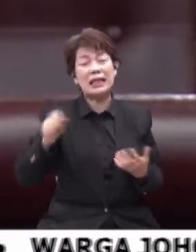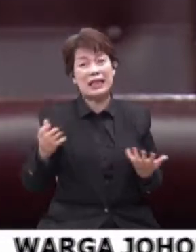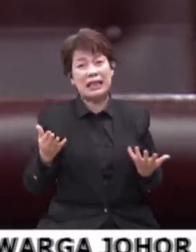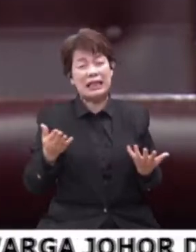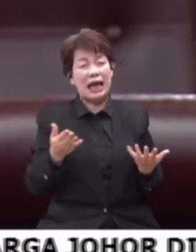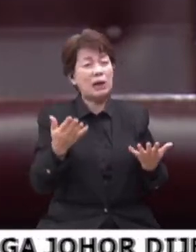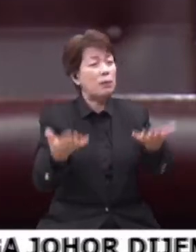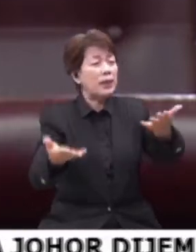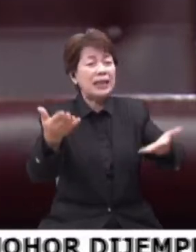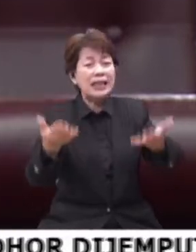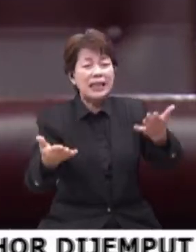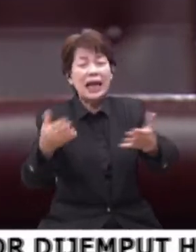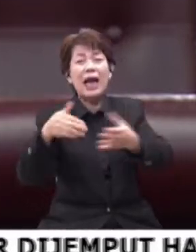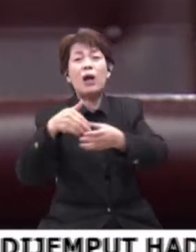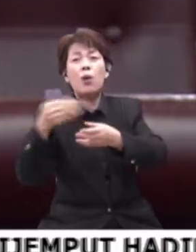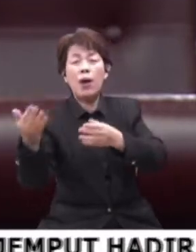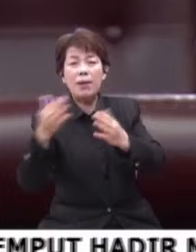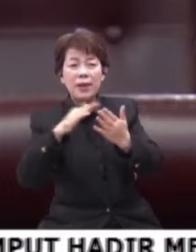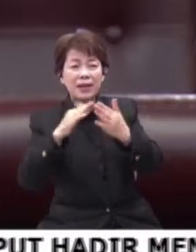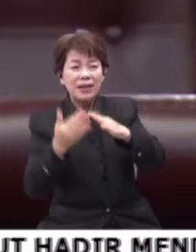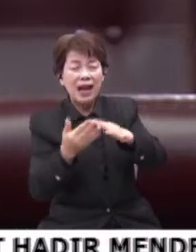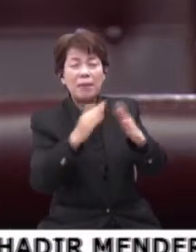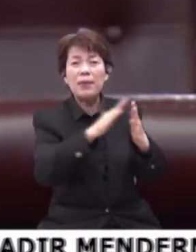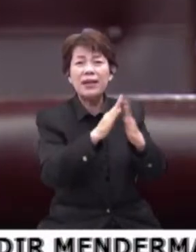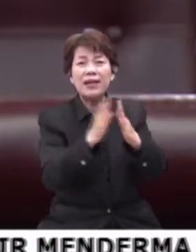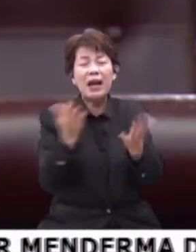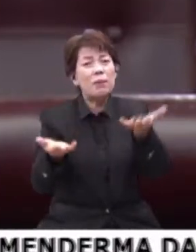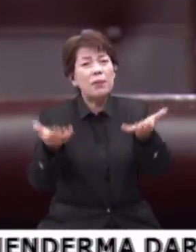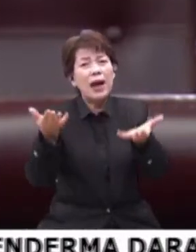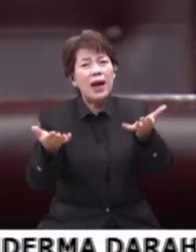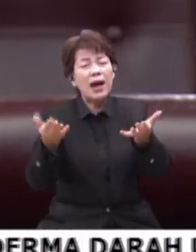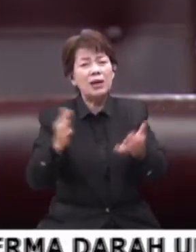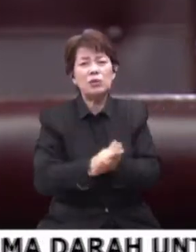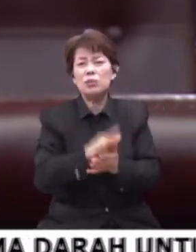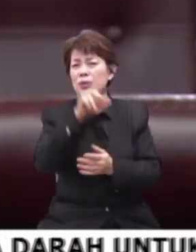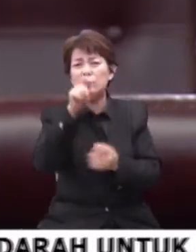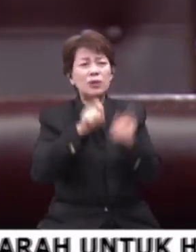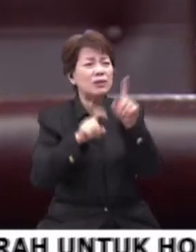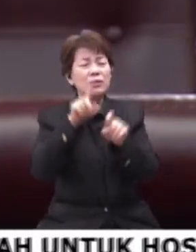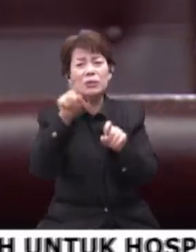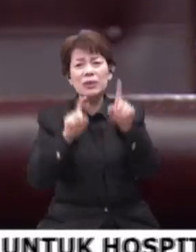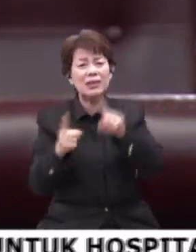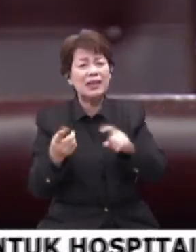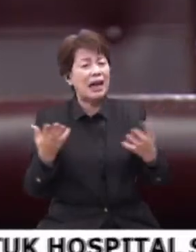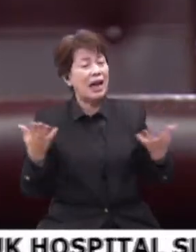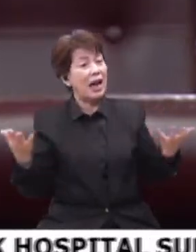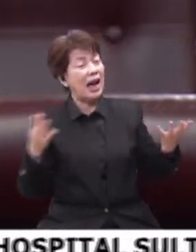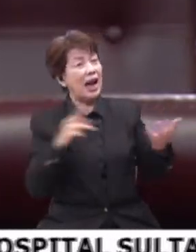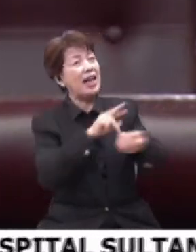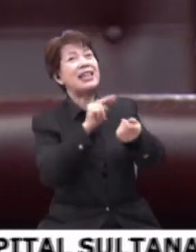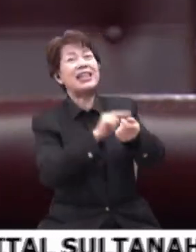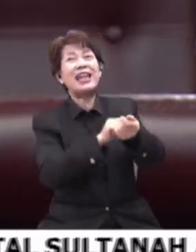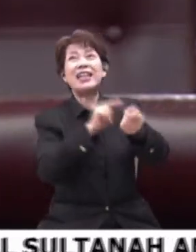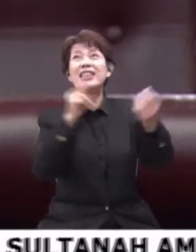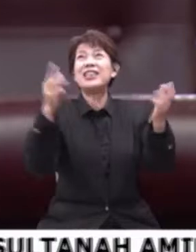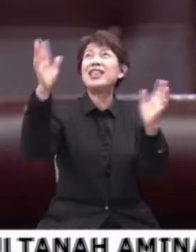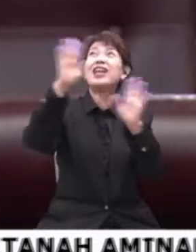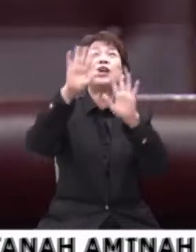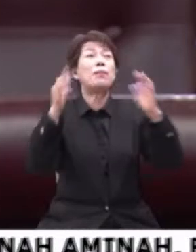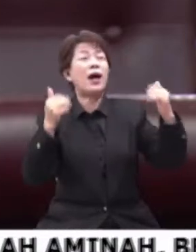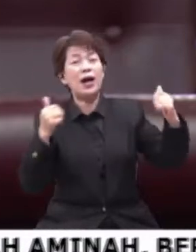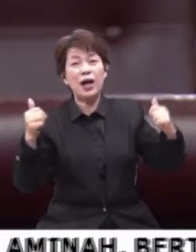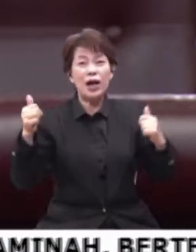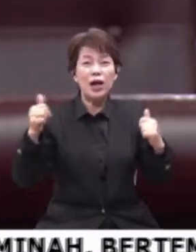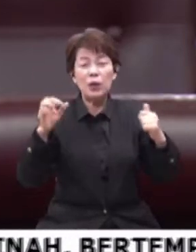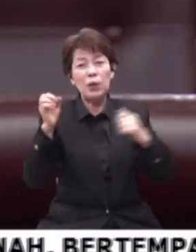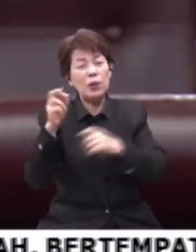tetapi kita lihat usaha ke arah itu semua orang Jakarta soal kembali kepada necel kembali kepada asal ini yang